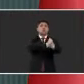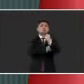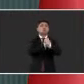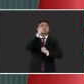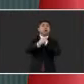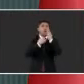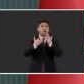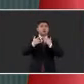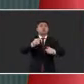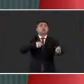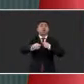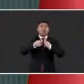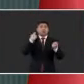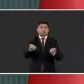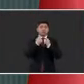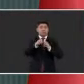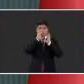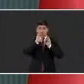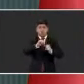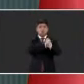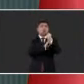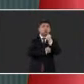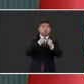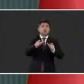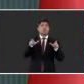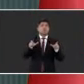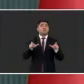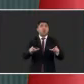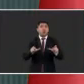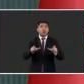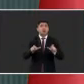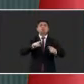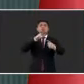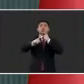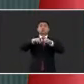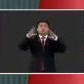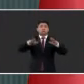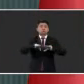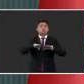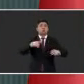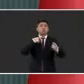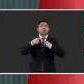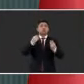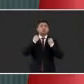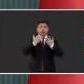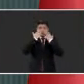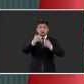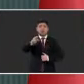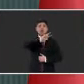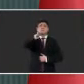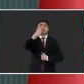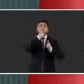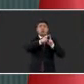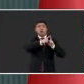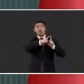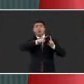ve ticaret işleyişiyle, güçlü bir güvenlik ve diplomasi çerçevesiyle örülü 20 yıllık